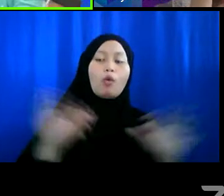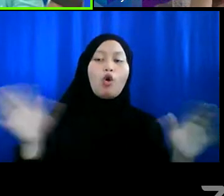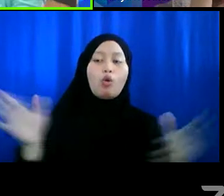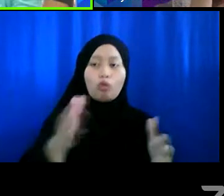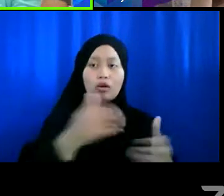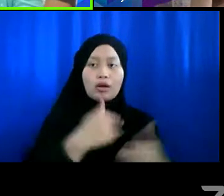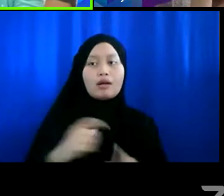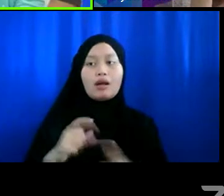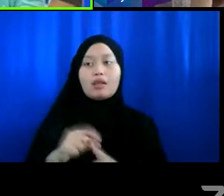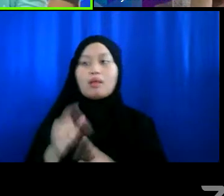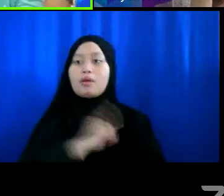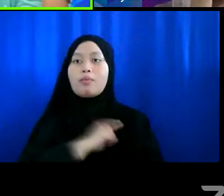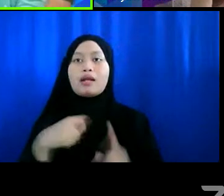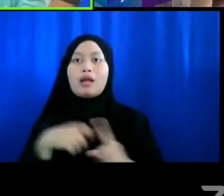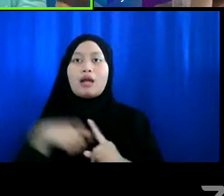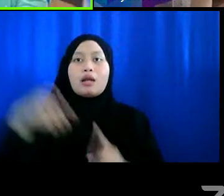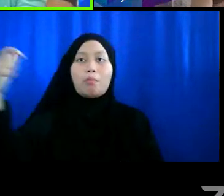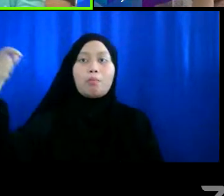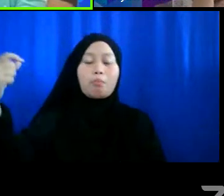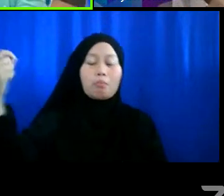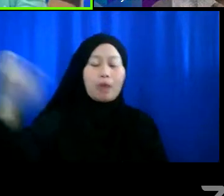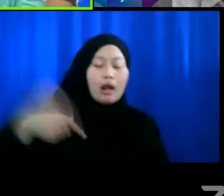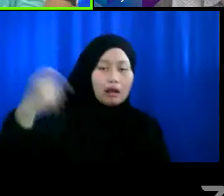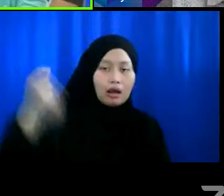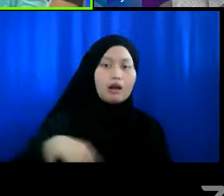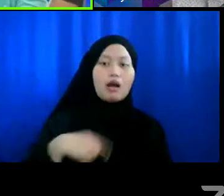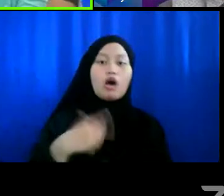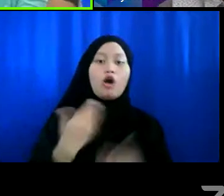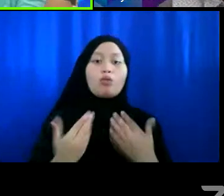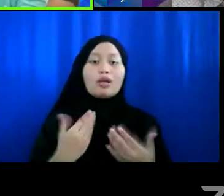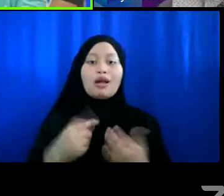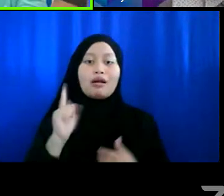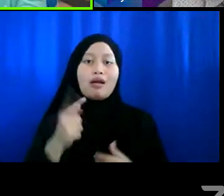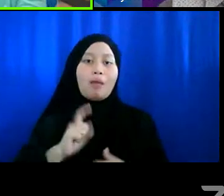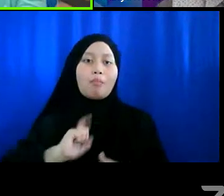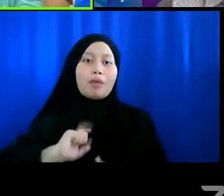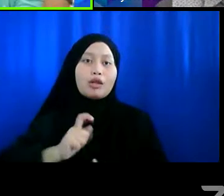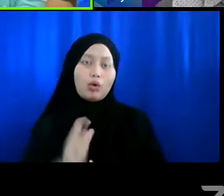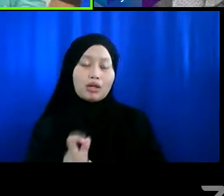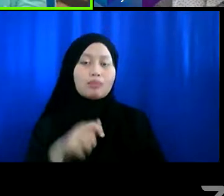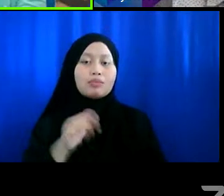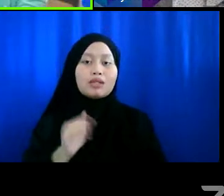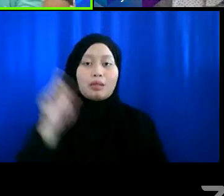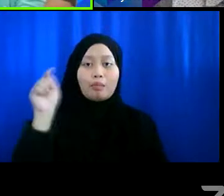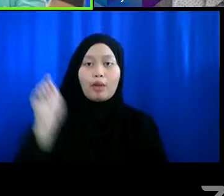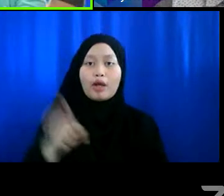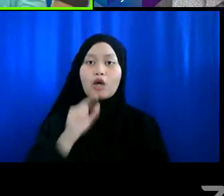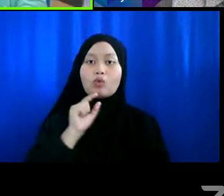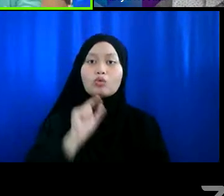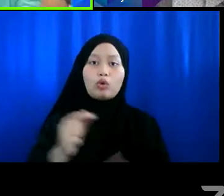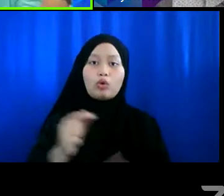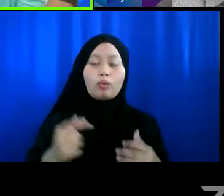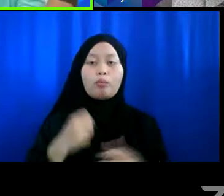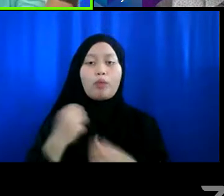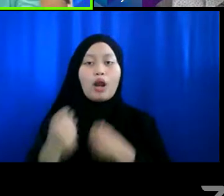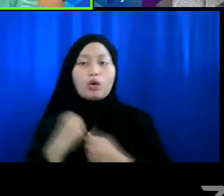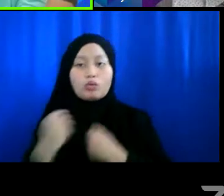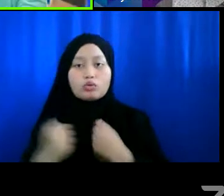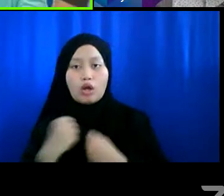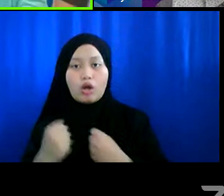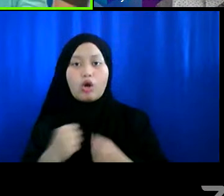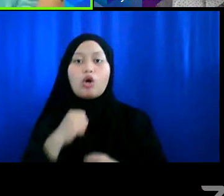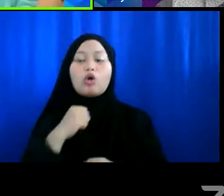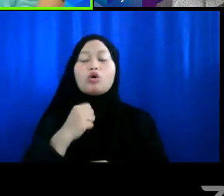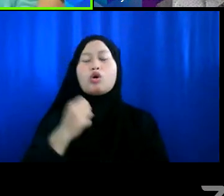apakah ada metode yang dimungkinkan untuk melakukan perlindungan data pribadi yang dikumpulkan pelaku usaha dalam Cloud